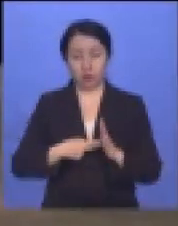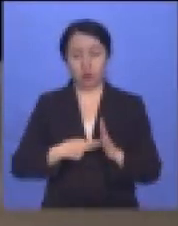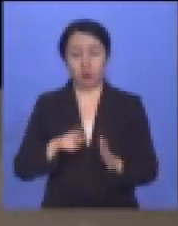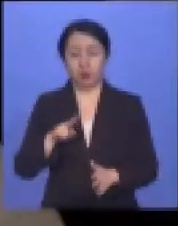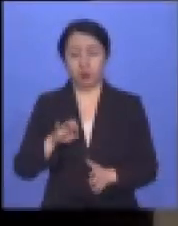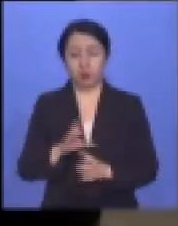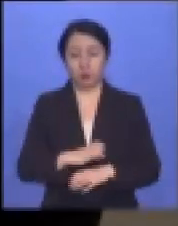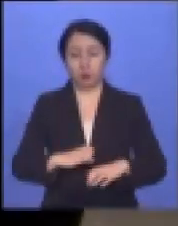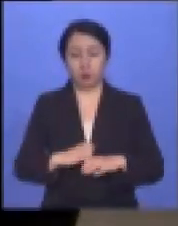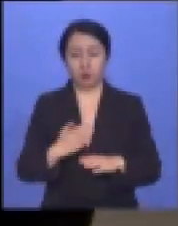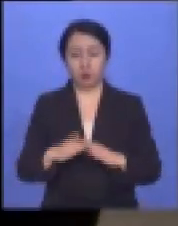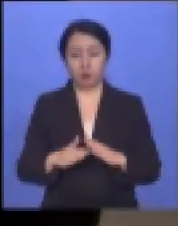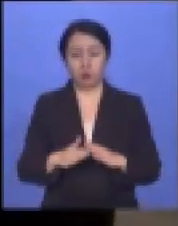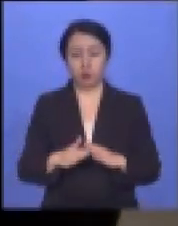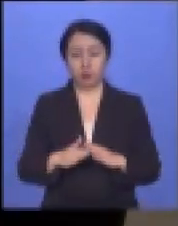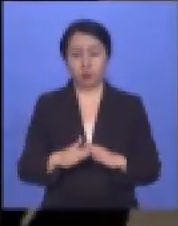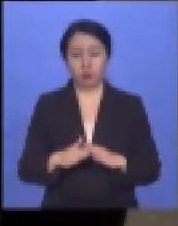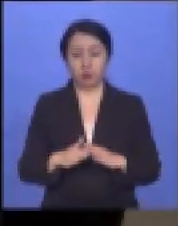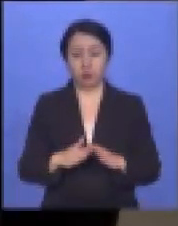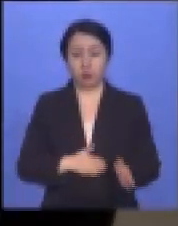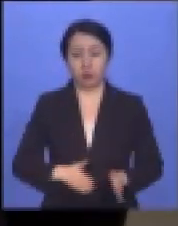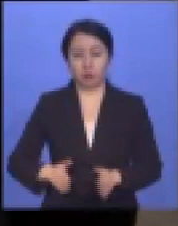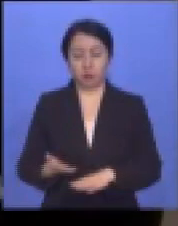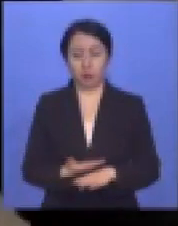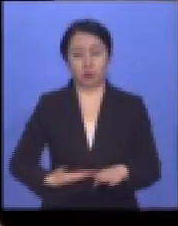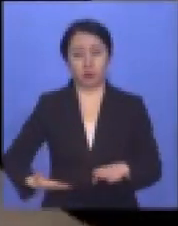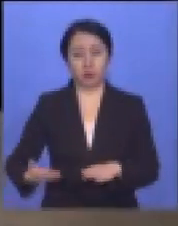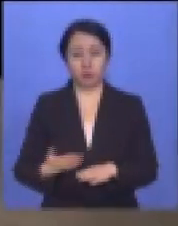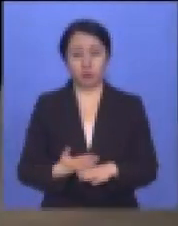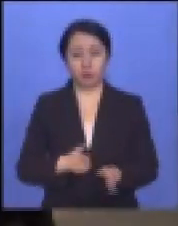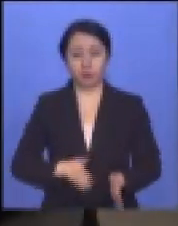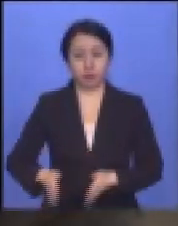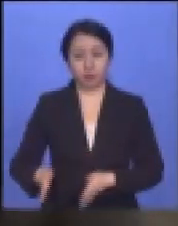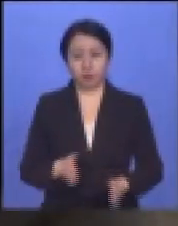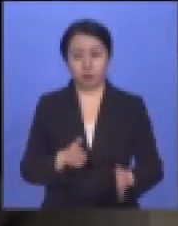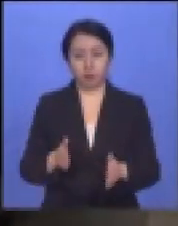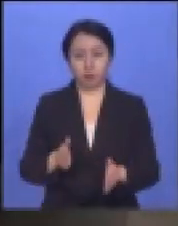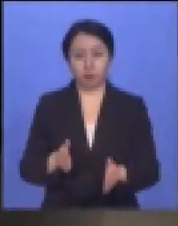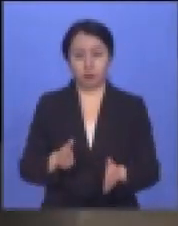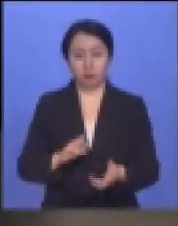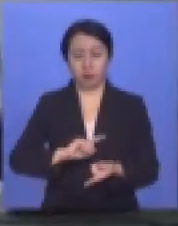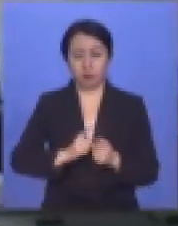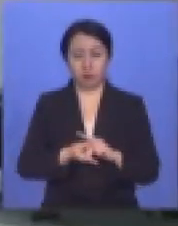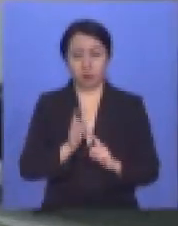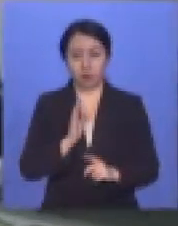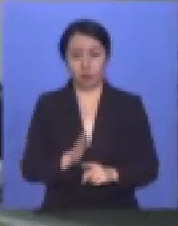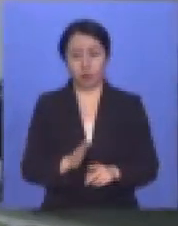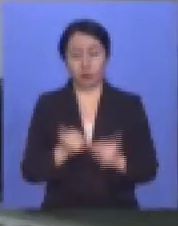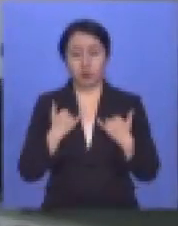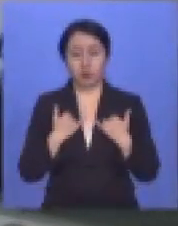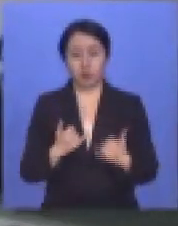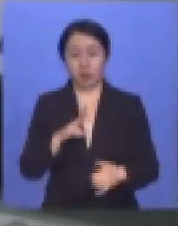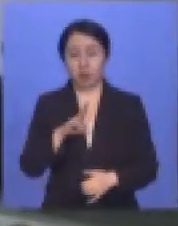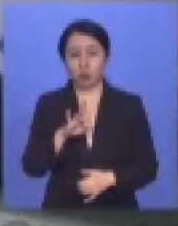Дренаж барлығын үлгеруіміз керек, ала берсін. А, дорожное полотно. Дорожное полотно оған, дорожное полотно үлгеретін еді, бізде корректировка керек. Бұдан кейін